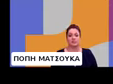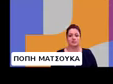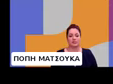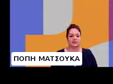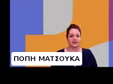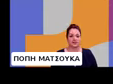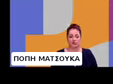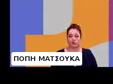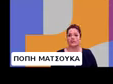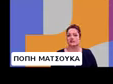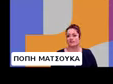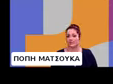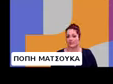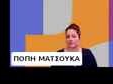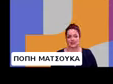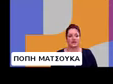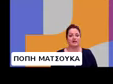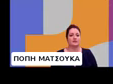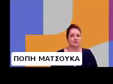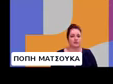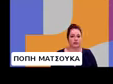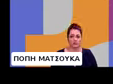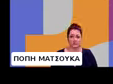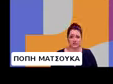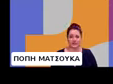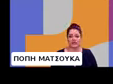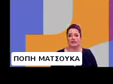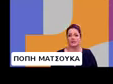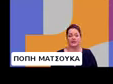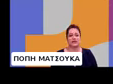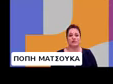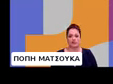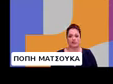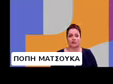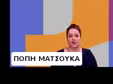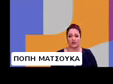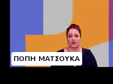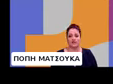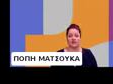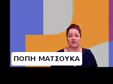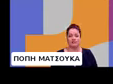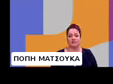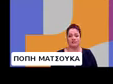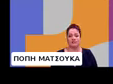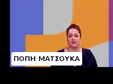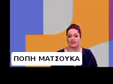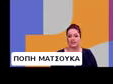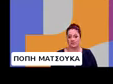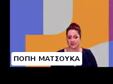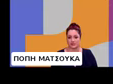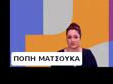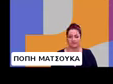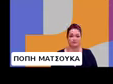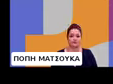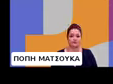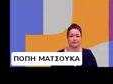δαπάνες, τι είναι η εργατοώρα, τα παραστατικά, οι φόροι μας ποιοι είναι και οτιδήποτε άλλο έχει να κάνει με την επιχείρησή